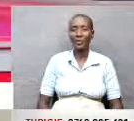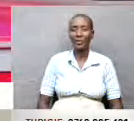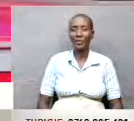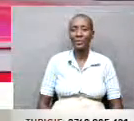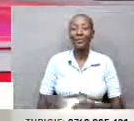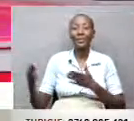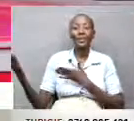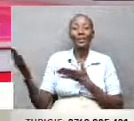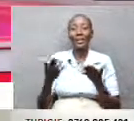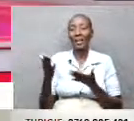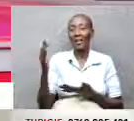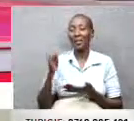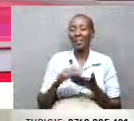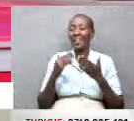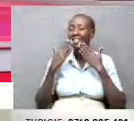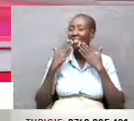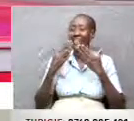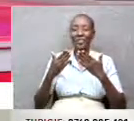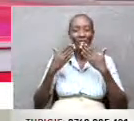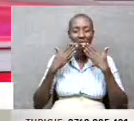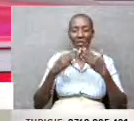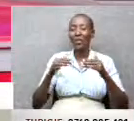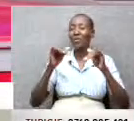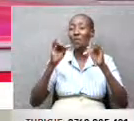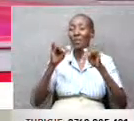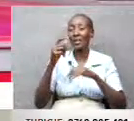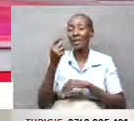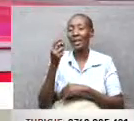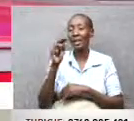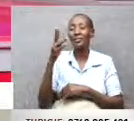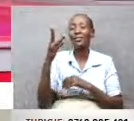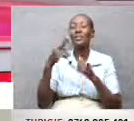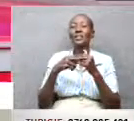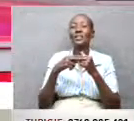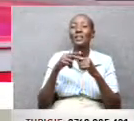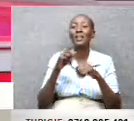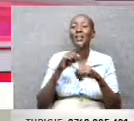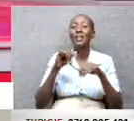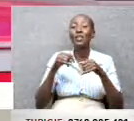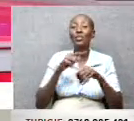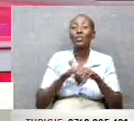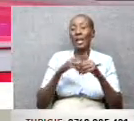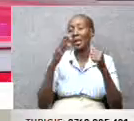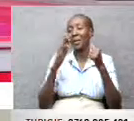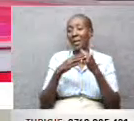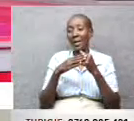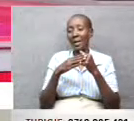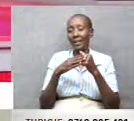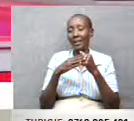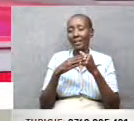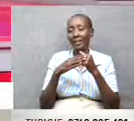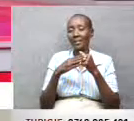Karibu tena mtazamaji, shukran sana kwa kuzidi kutazama taarifa za upeo wa TV47 awamu ya saa